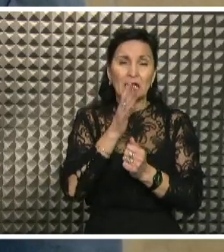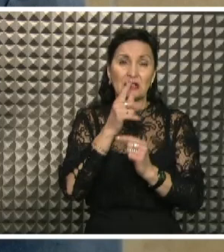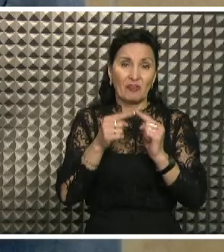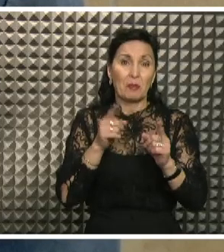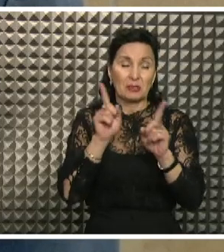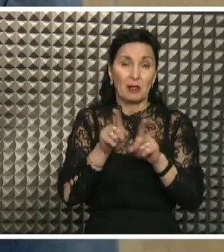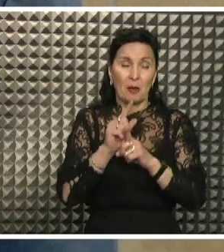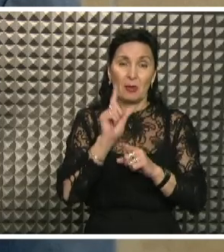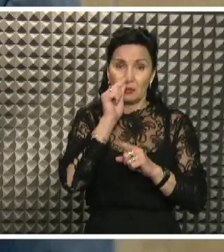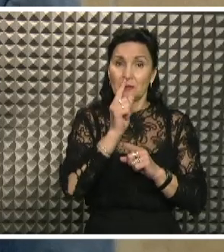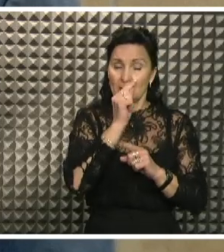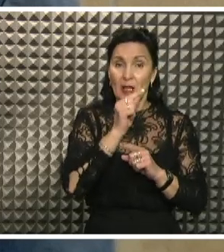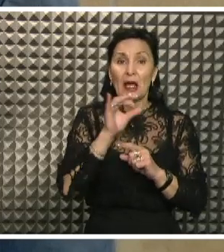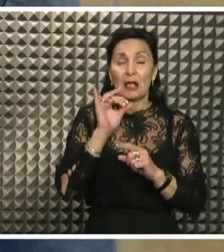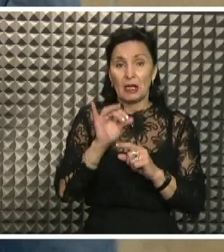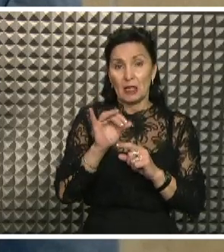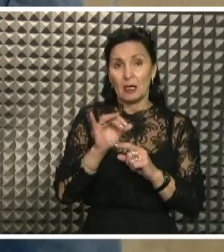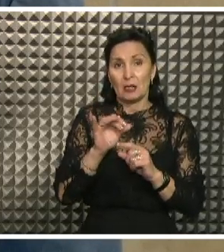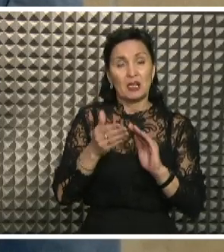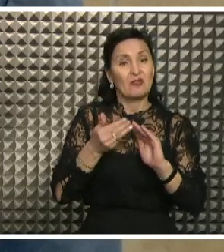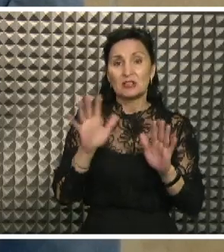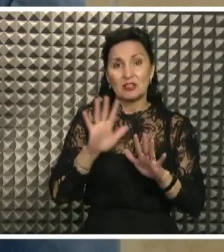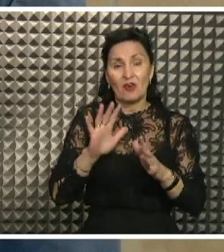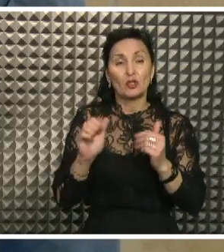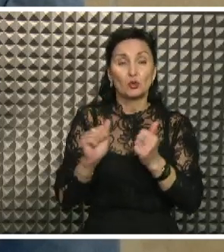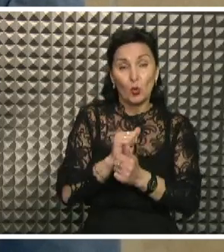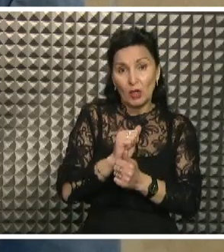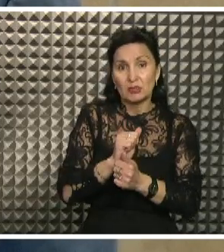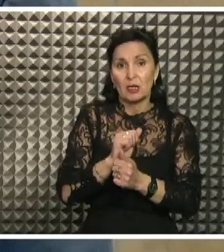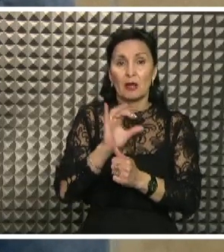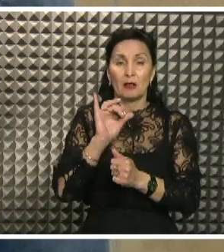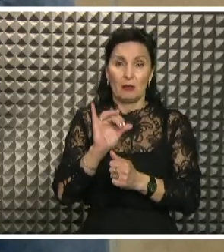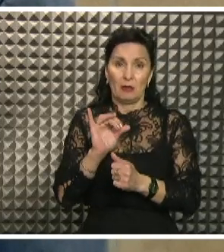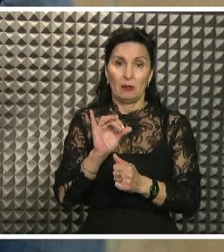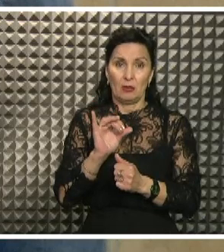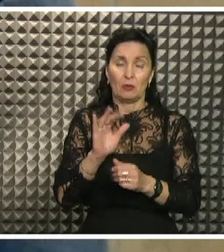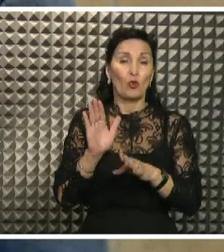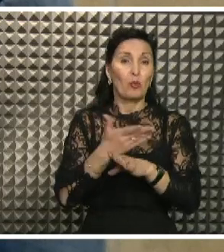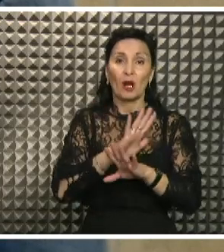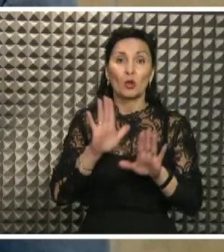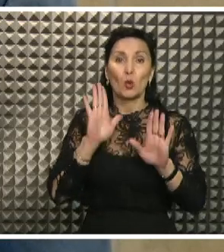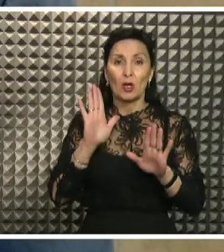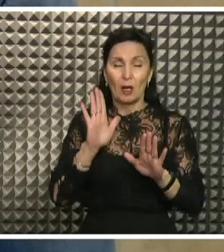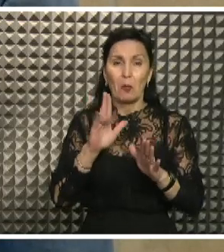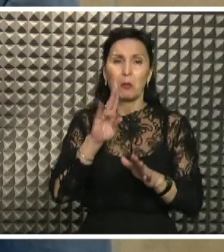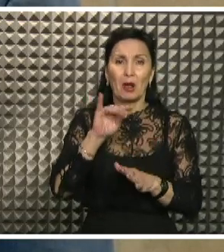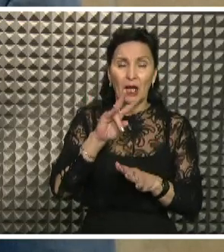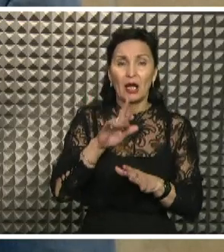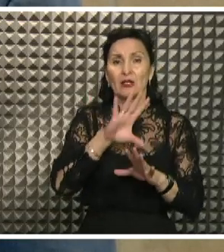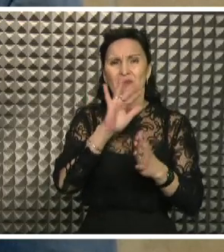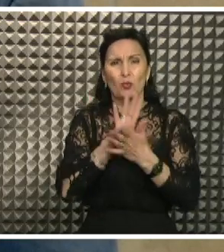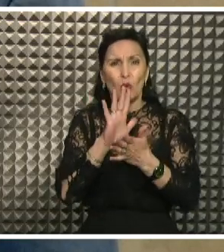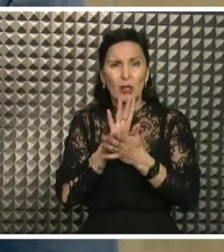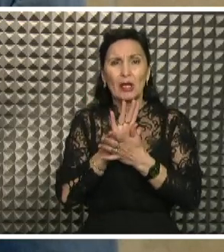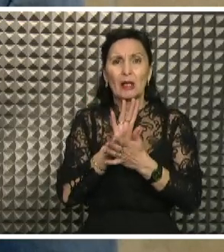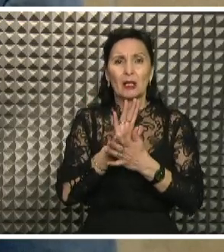так. Изотонический он не вызывает и сухости, и в то же время убирает не только слизь, корки, пыль, но и